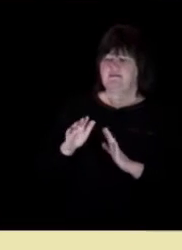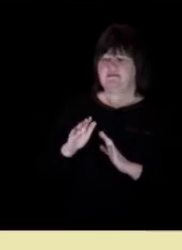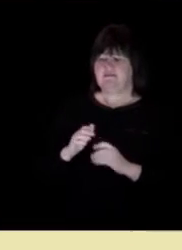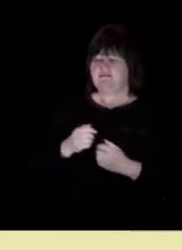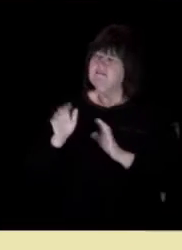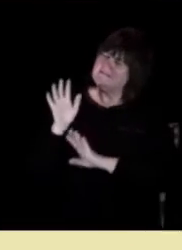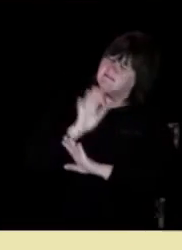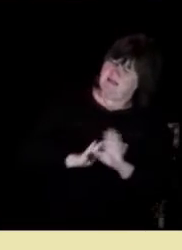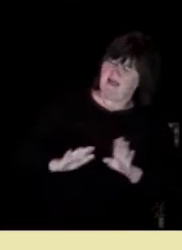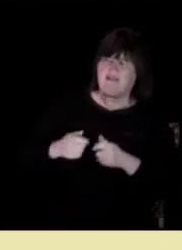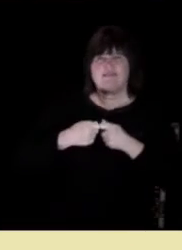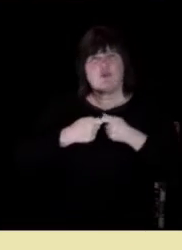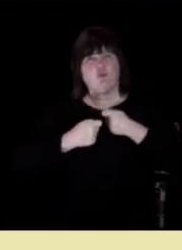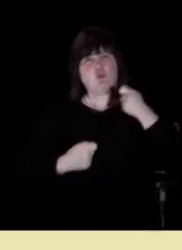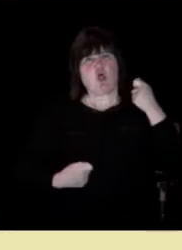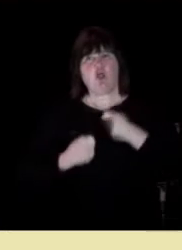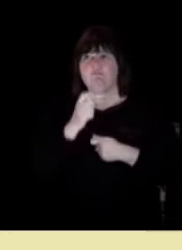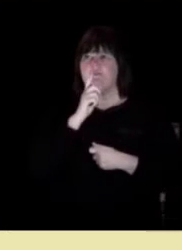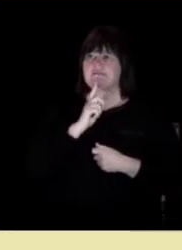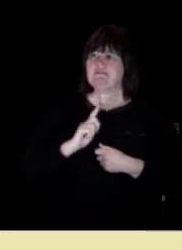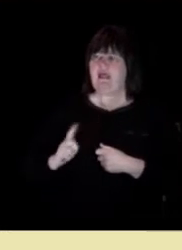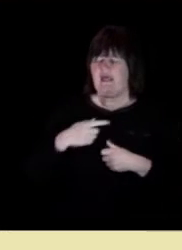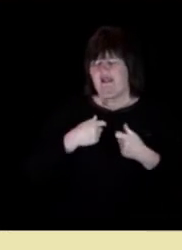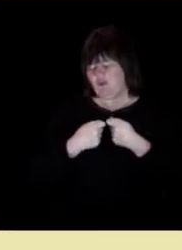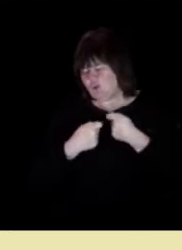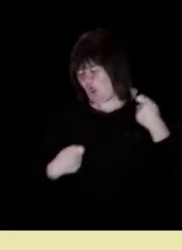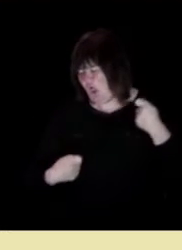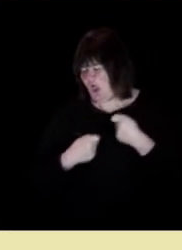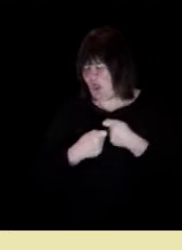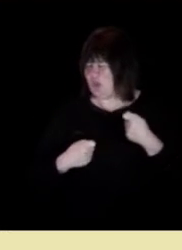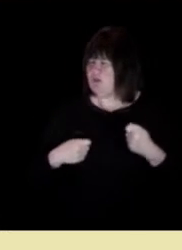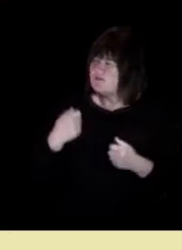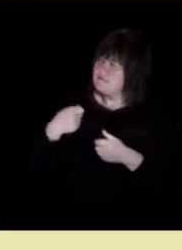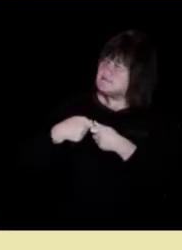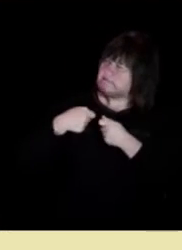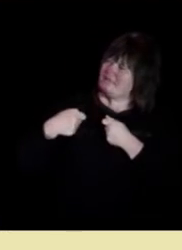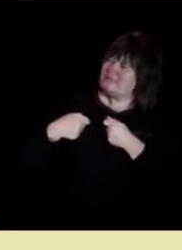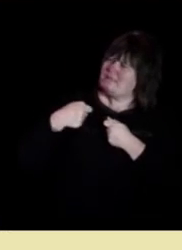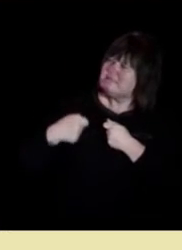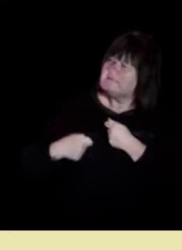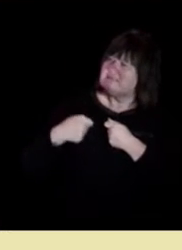min själ intill idag.